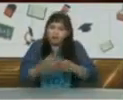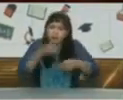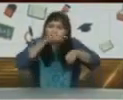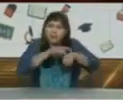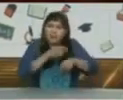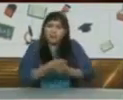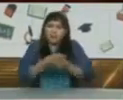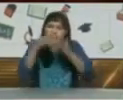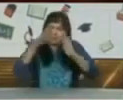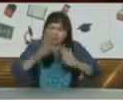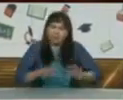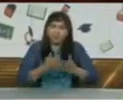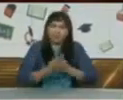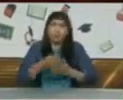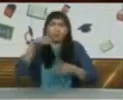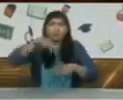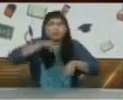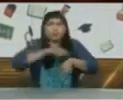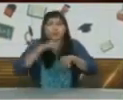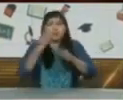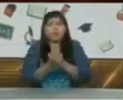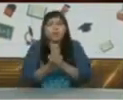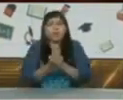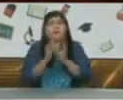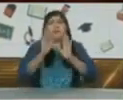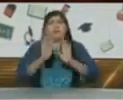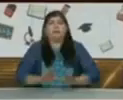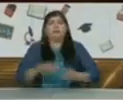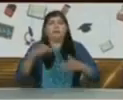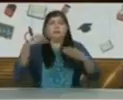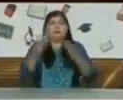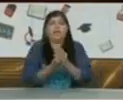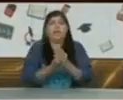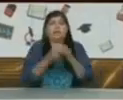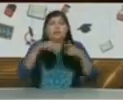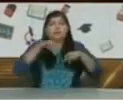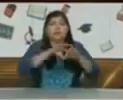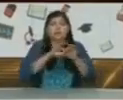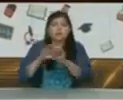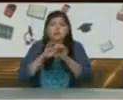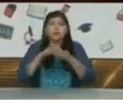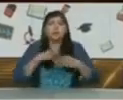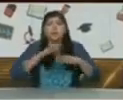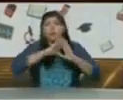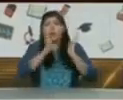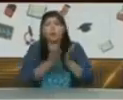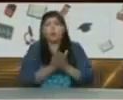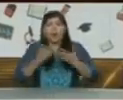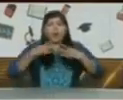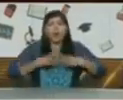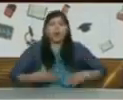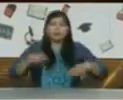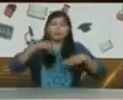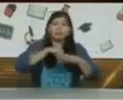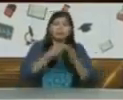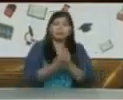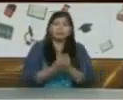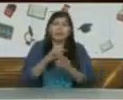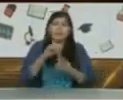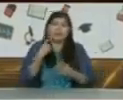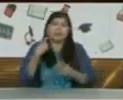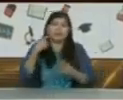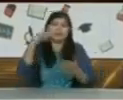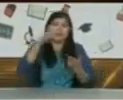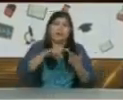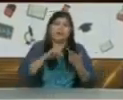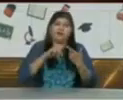हैं उस क्षण में ही रहना और उसमें पूरी तरह से इन्वॉल्व रहना बहुत जरूरी